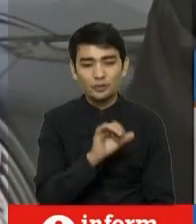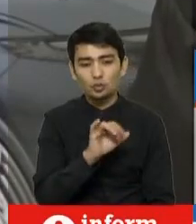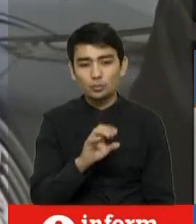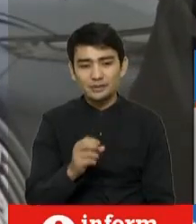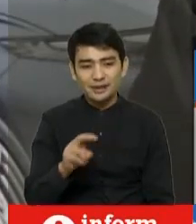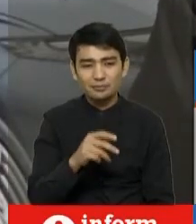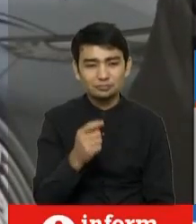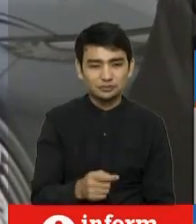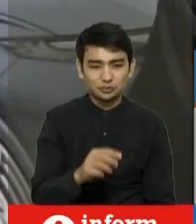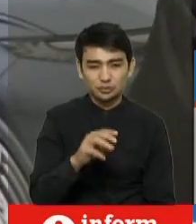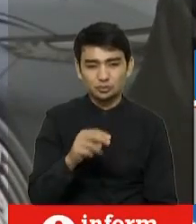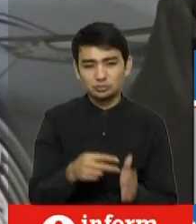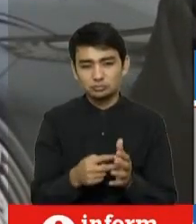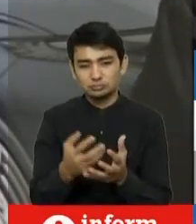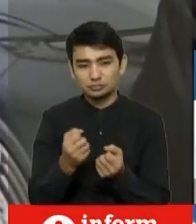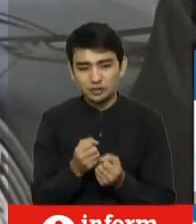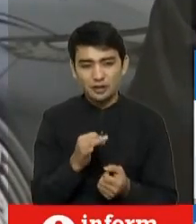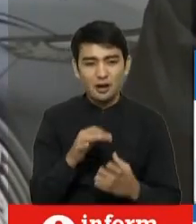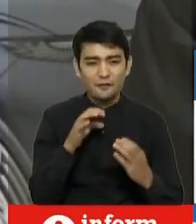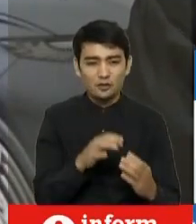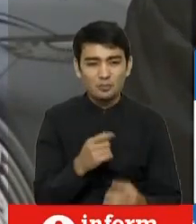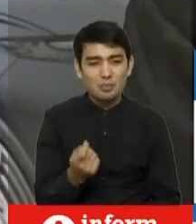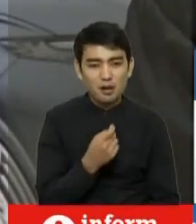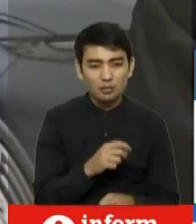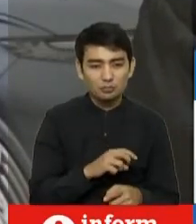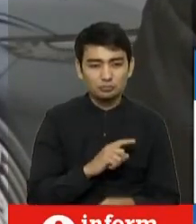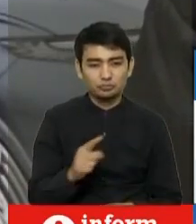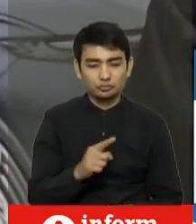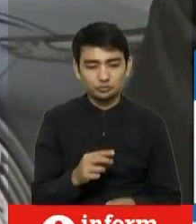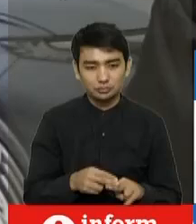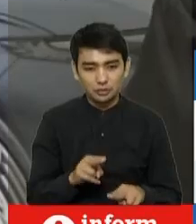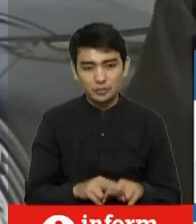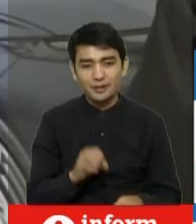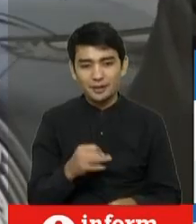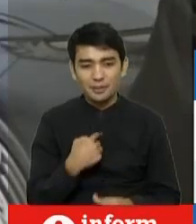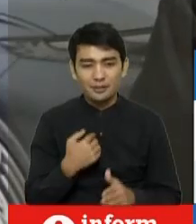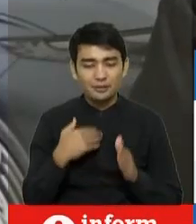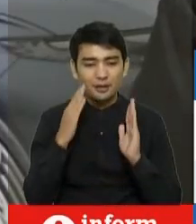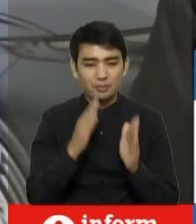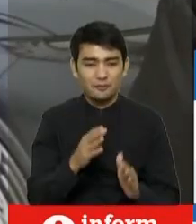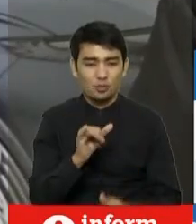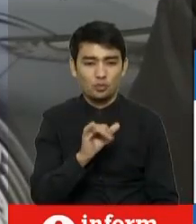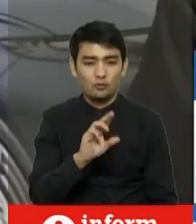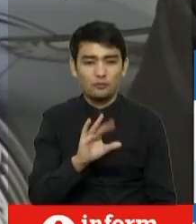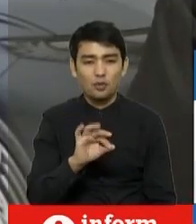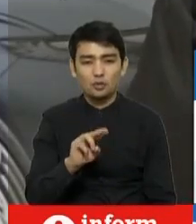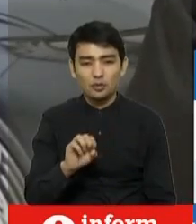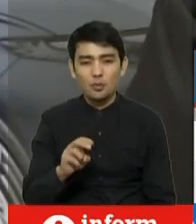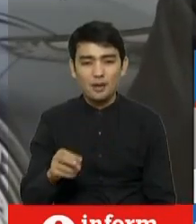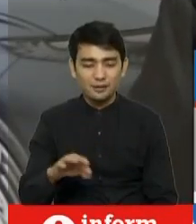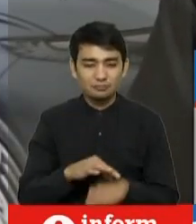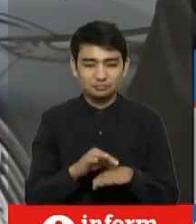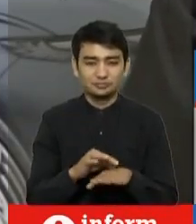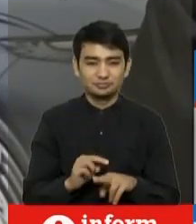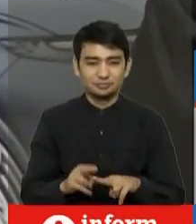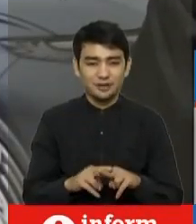получают за счет того, что у них маршруты меньше выходят. Помимо этого, нами направляются уведомления перевозчикам и